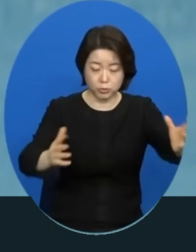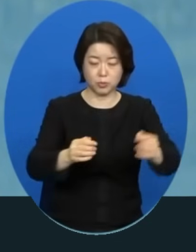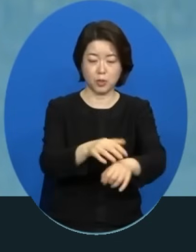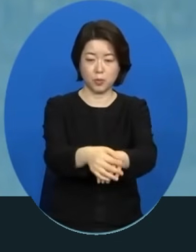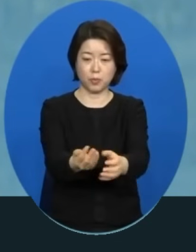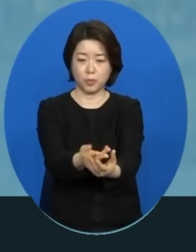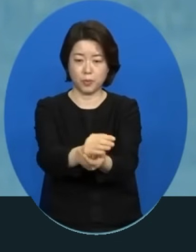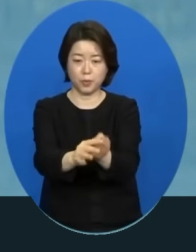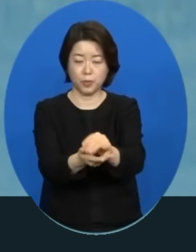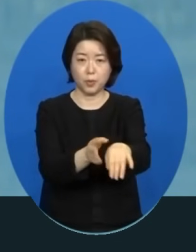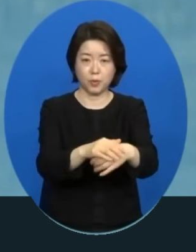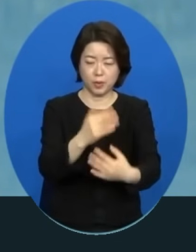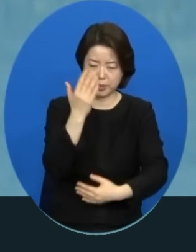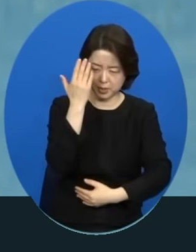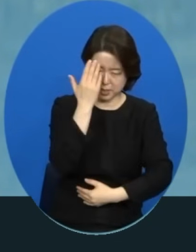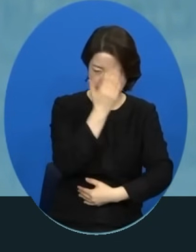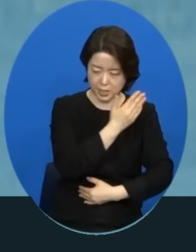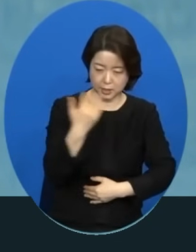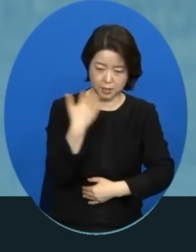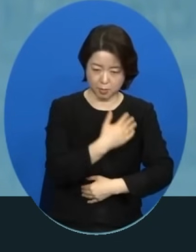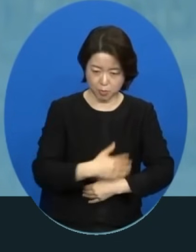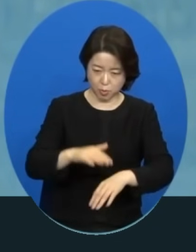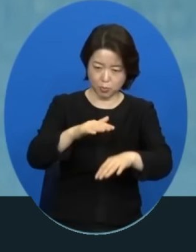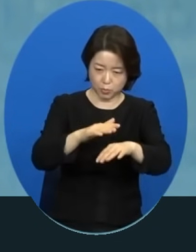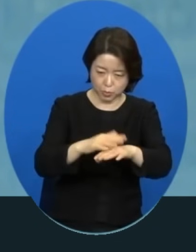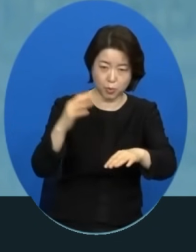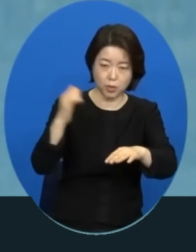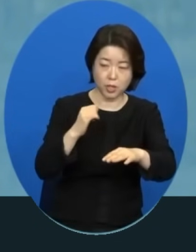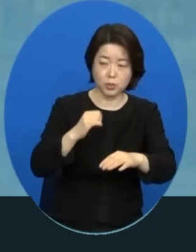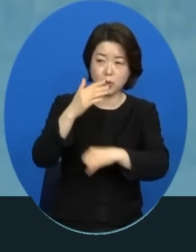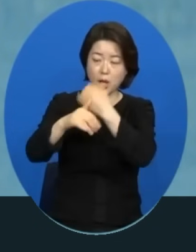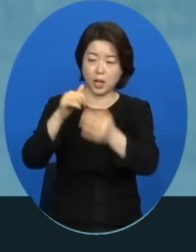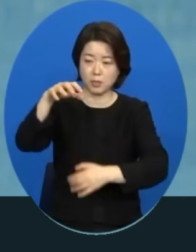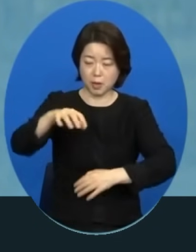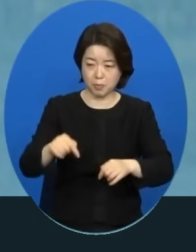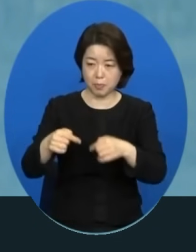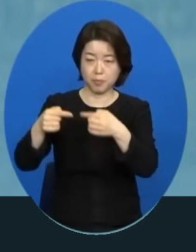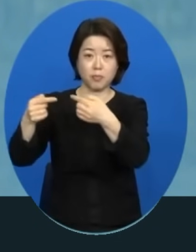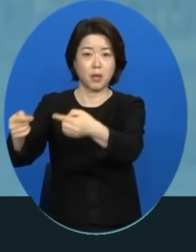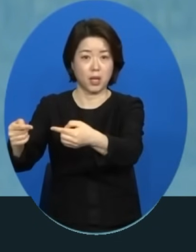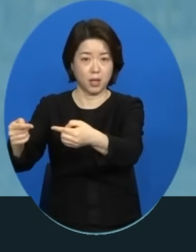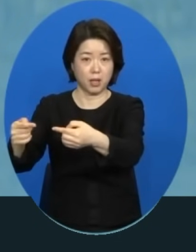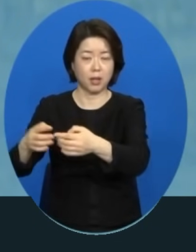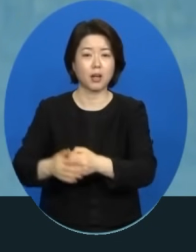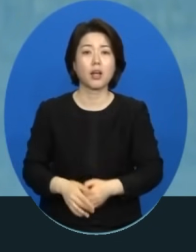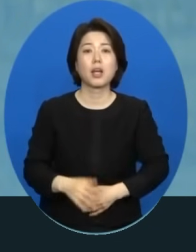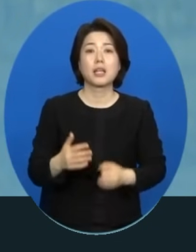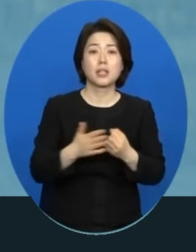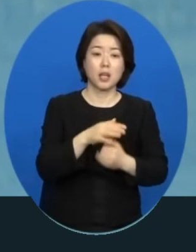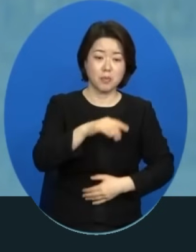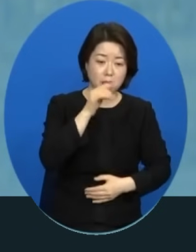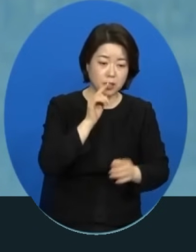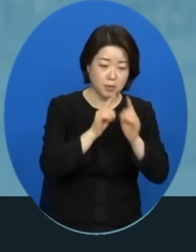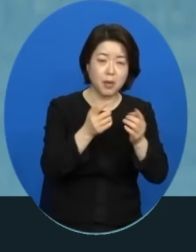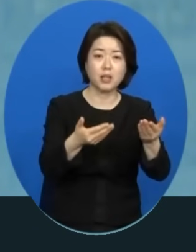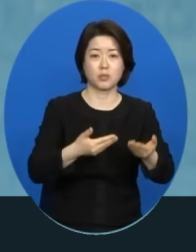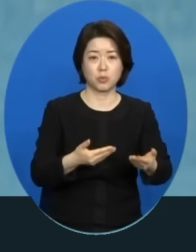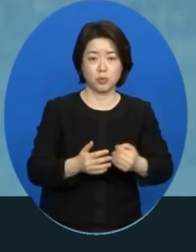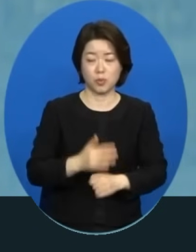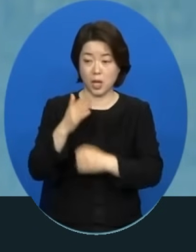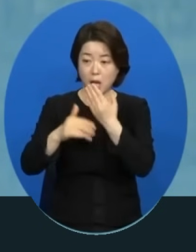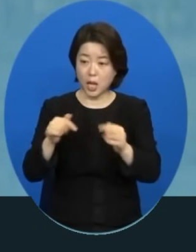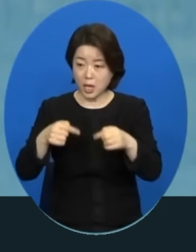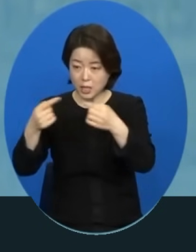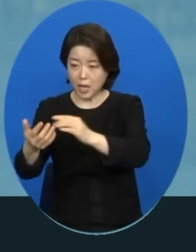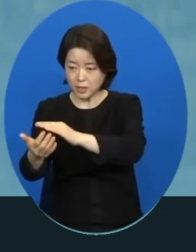항상 정결한 손을 가지고 몸을 가지고 하나님 앞에 나타났어요. 그래서 이 말씀을 그 말씀을 하는 거예요. 하나님 앞에